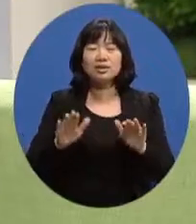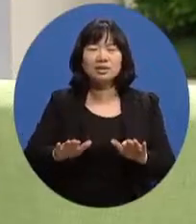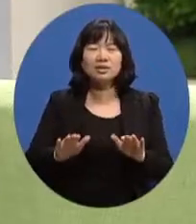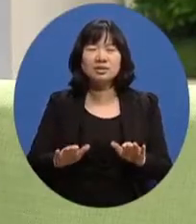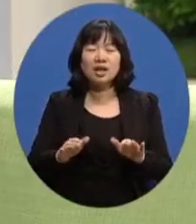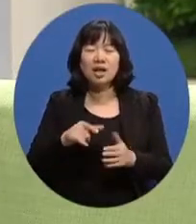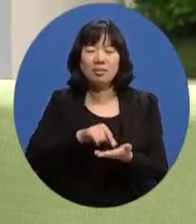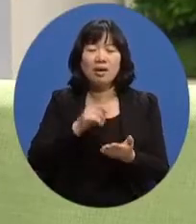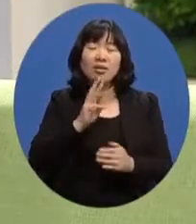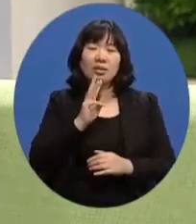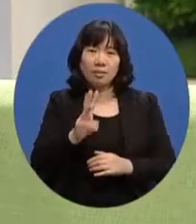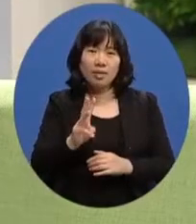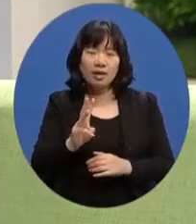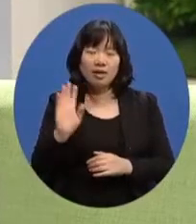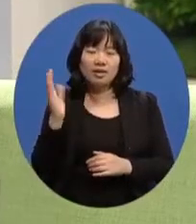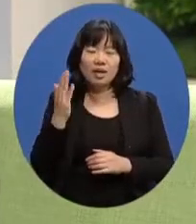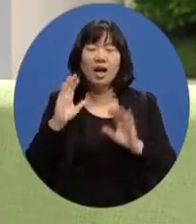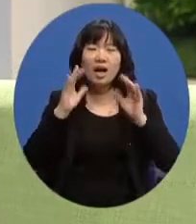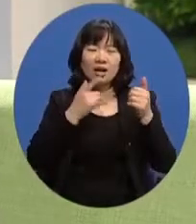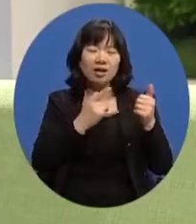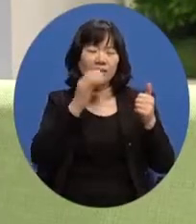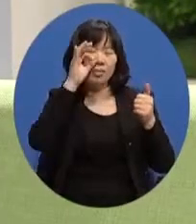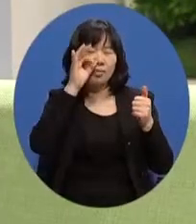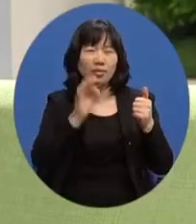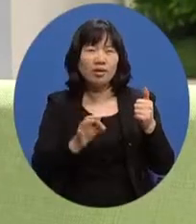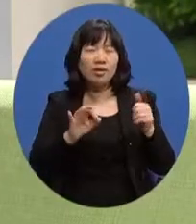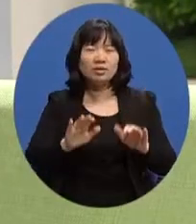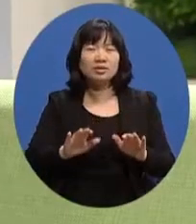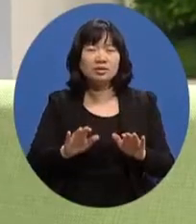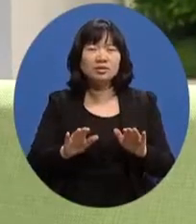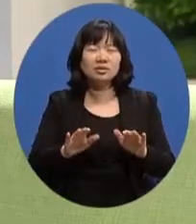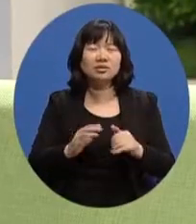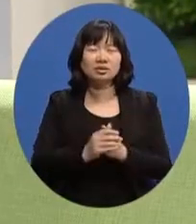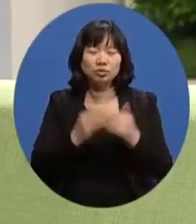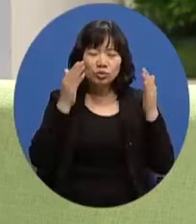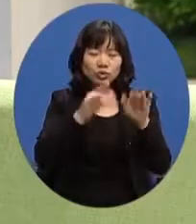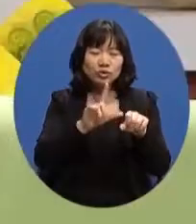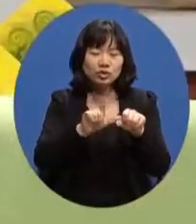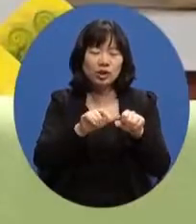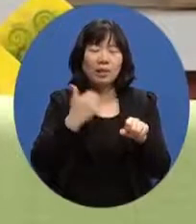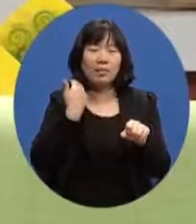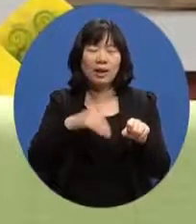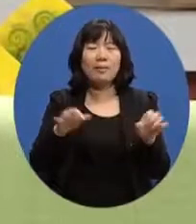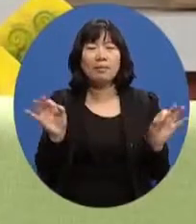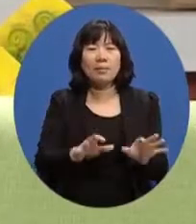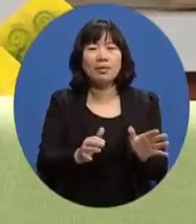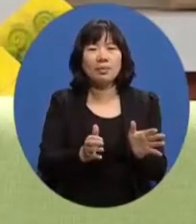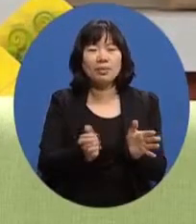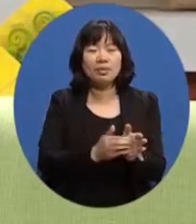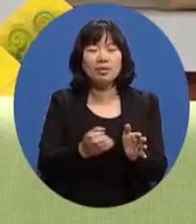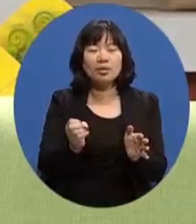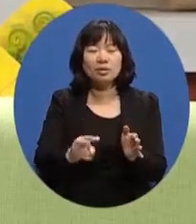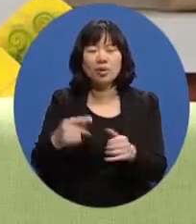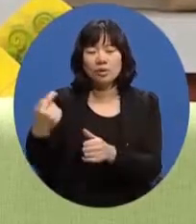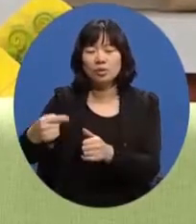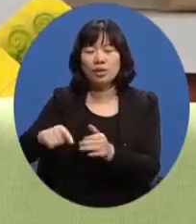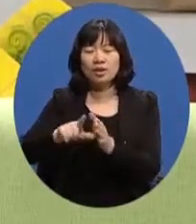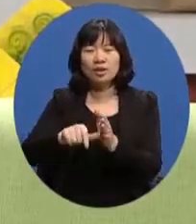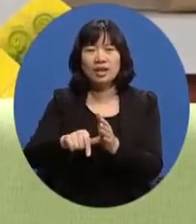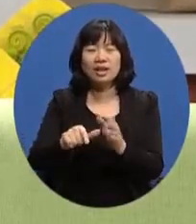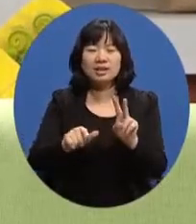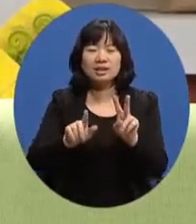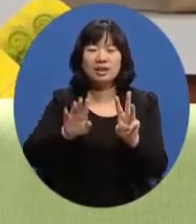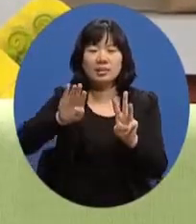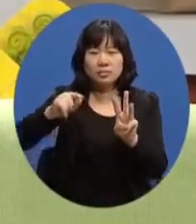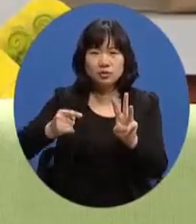실제로 한 만 3세 정도 된 아이들은 주의 집중 시간이 이제 턱없이 짧고요. 특히 교육을 할 때는 2,